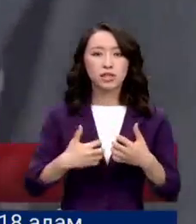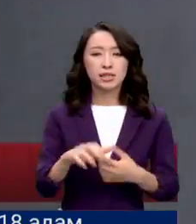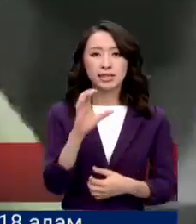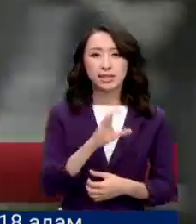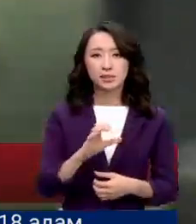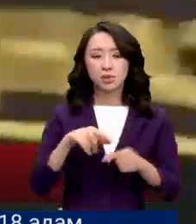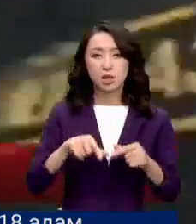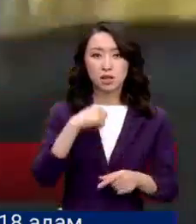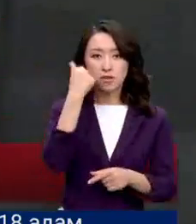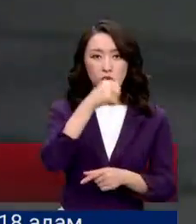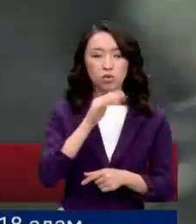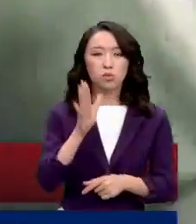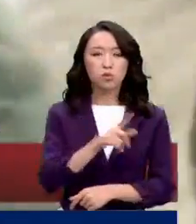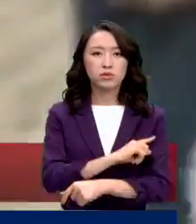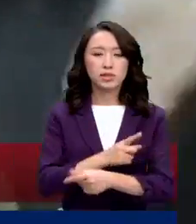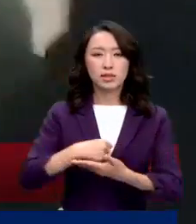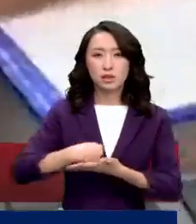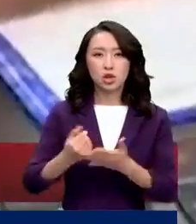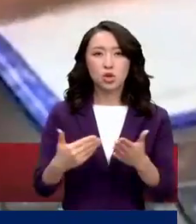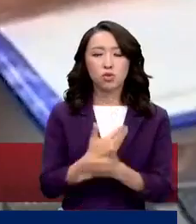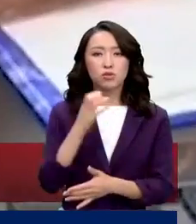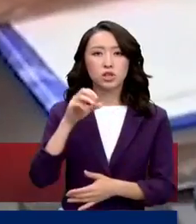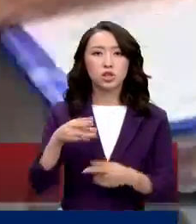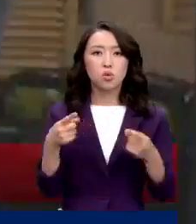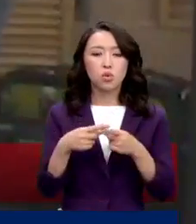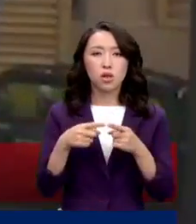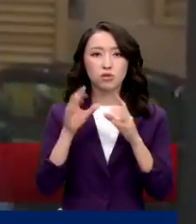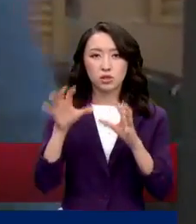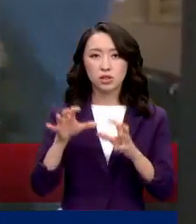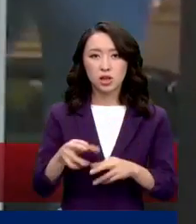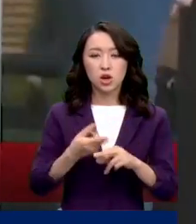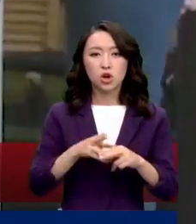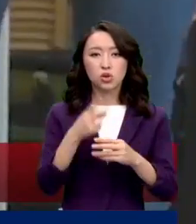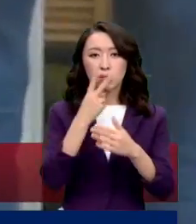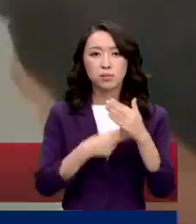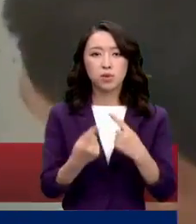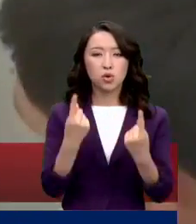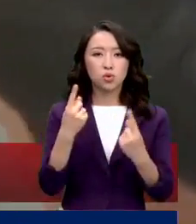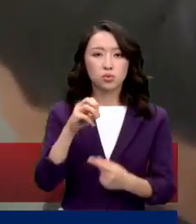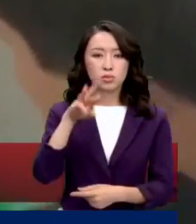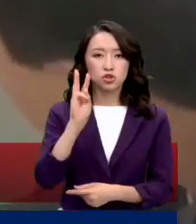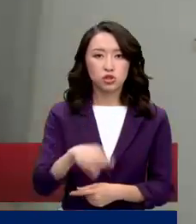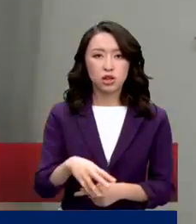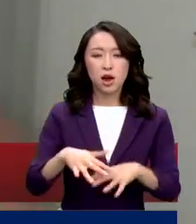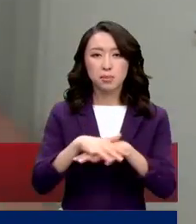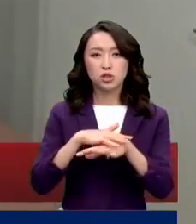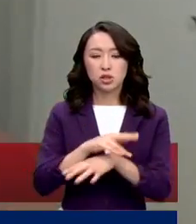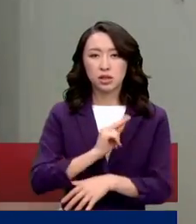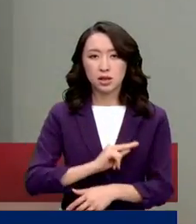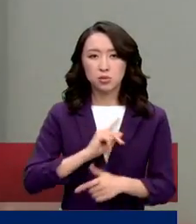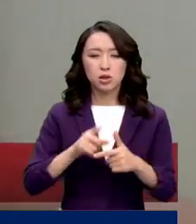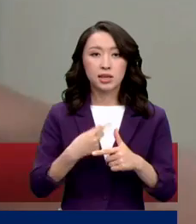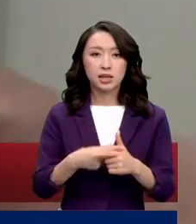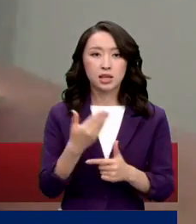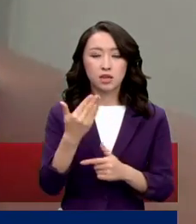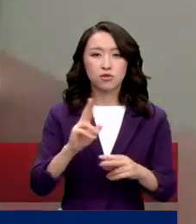сентября текущего года вступит в силу новая статья Уголовного кодекса, которая предусматривает крупный штраф общественной работы или